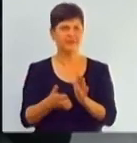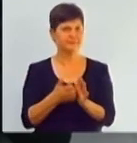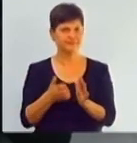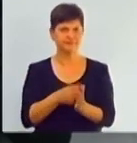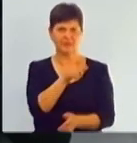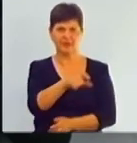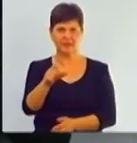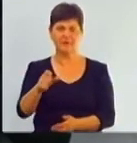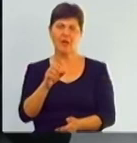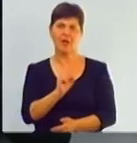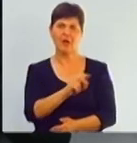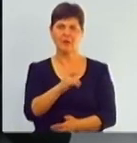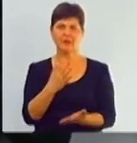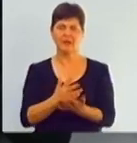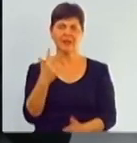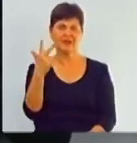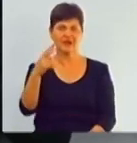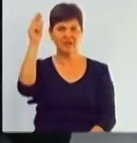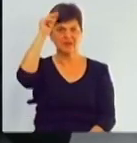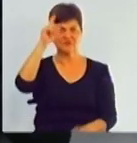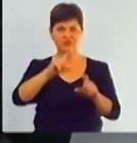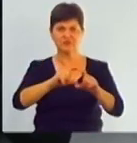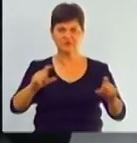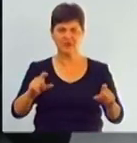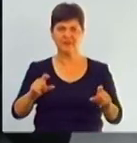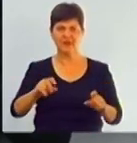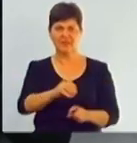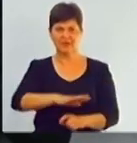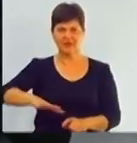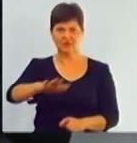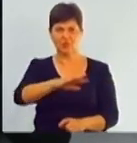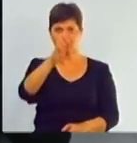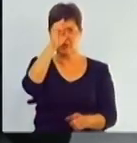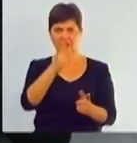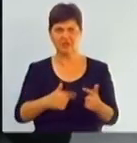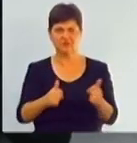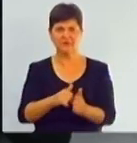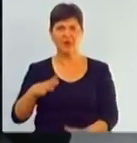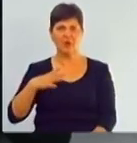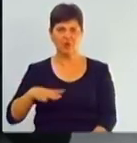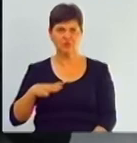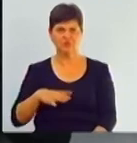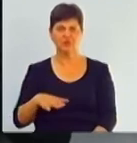нас 3 навчальних заклади вищих на території держави, і ми очікуємо чергове